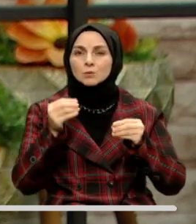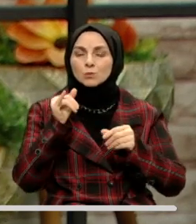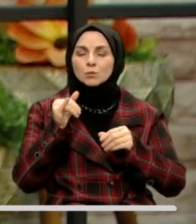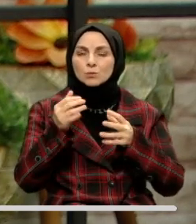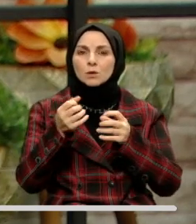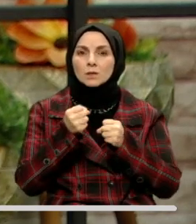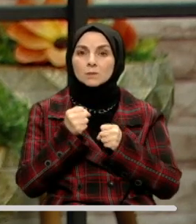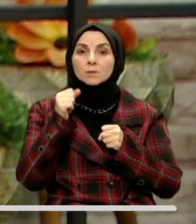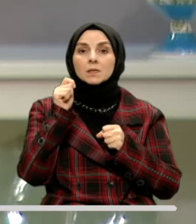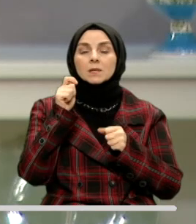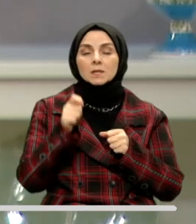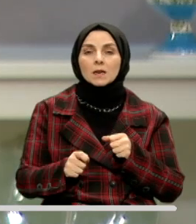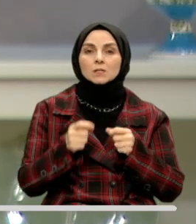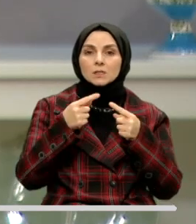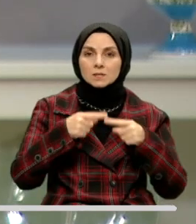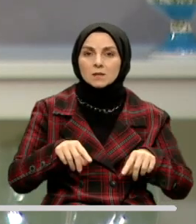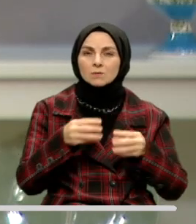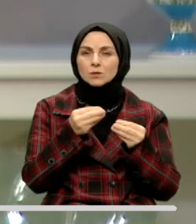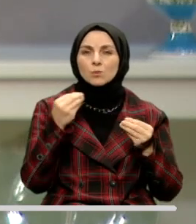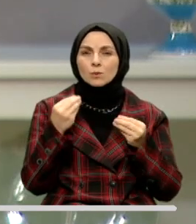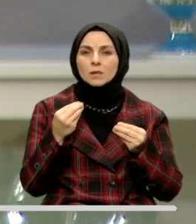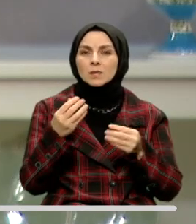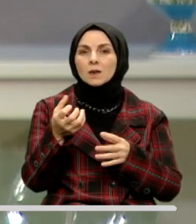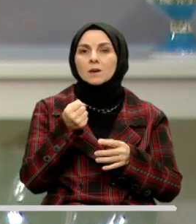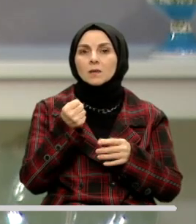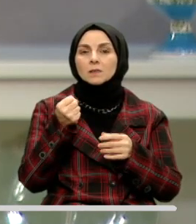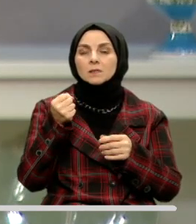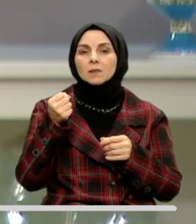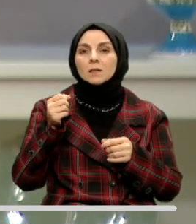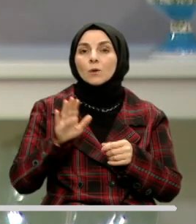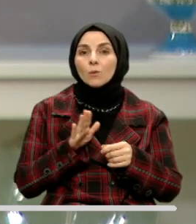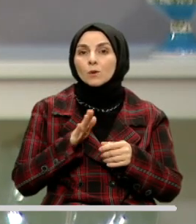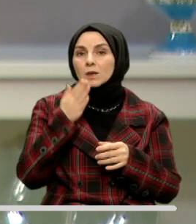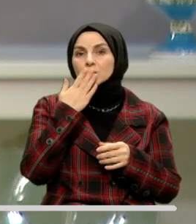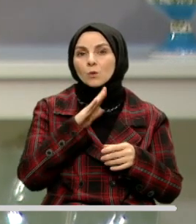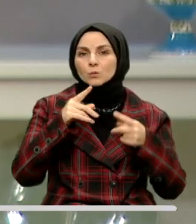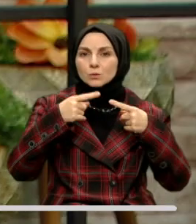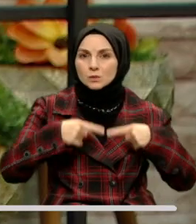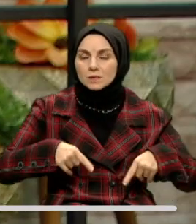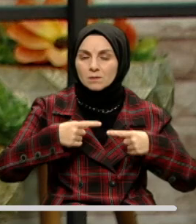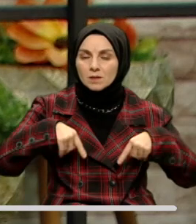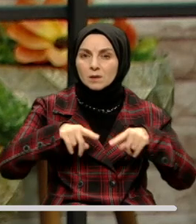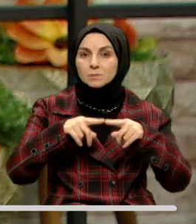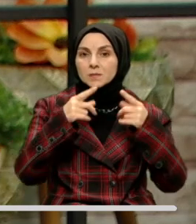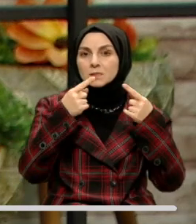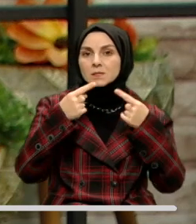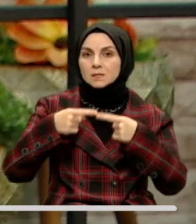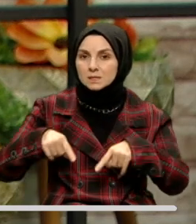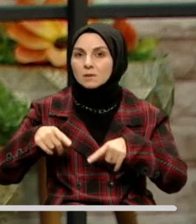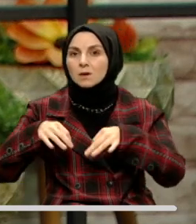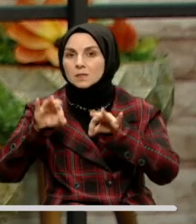sınavda çok iyi alan öğrenci yoktur. Hı. Deneme sınavları bizi sınava hazırlar. Simülatördür. Zamanı